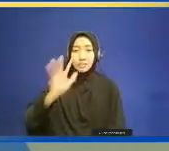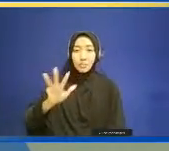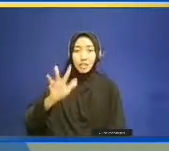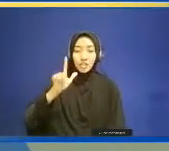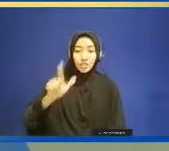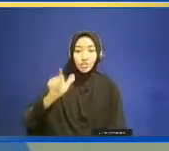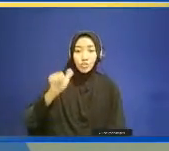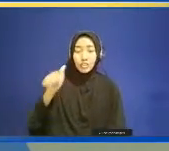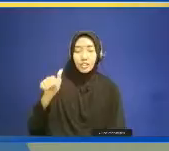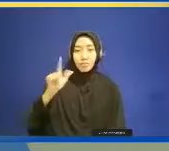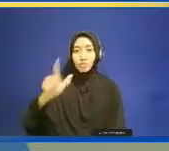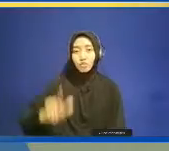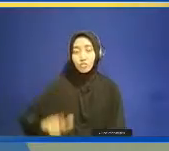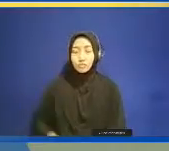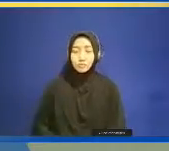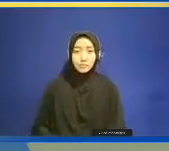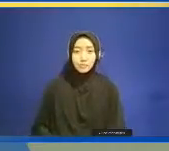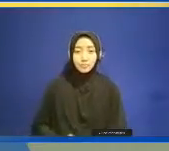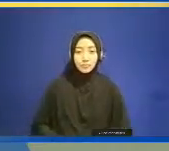767